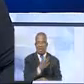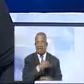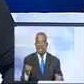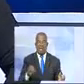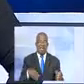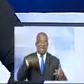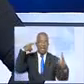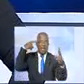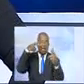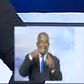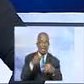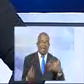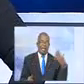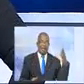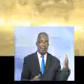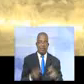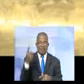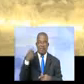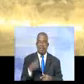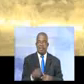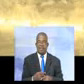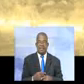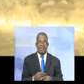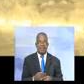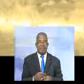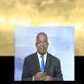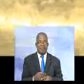novembre 2001 par Gasse Reconnaît.